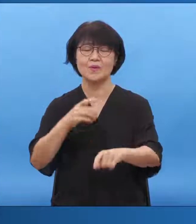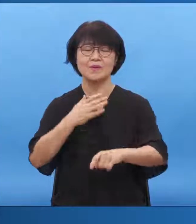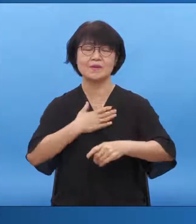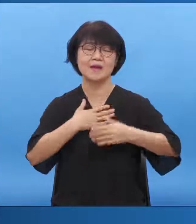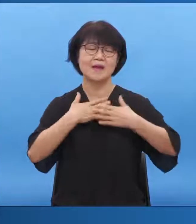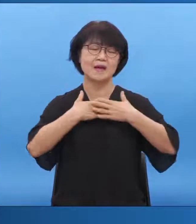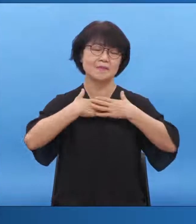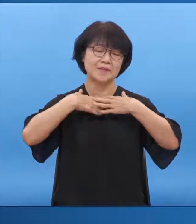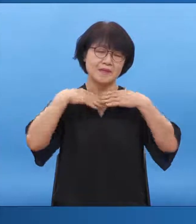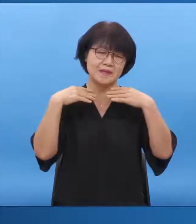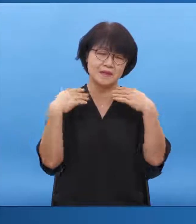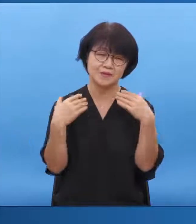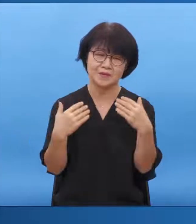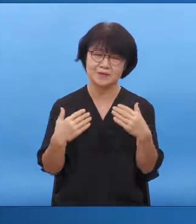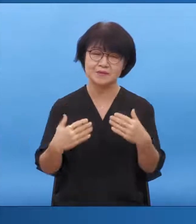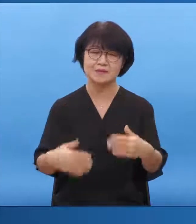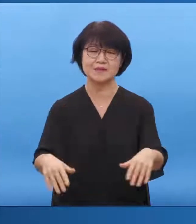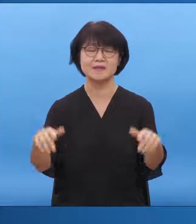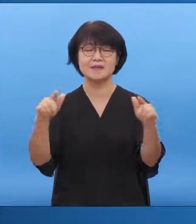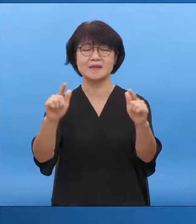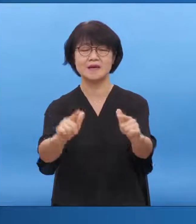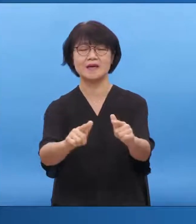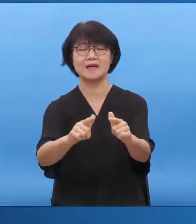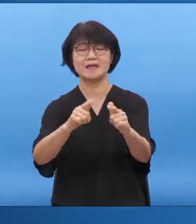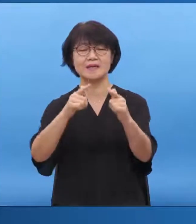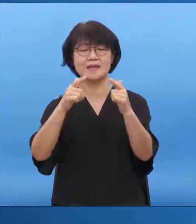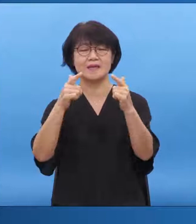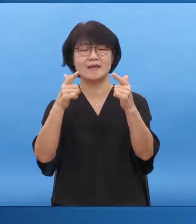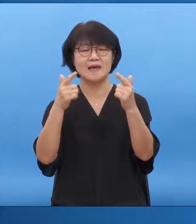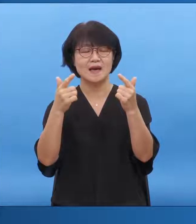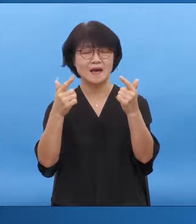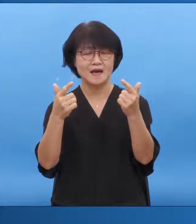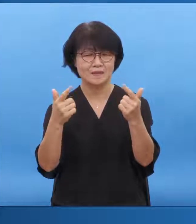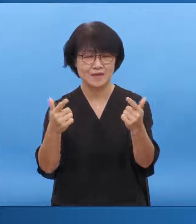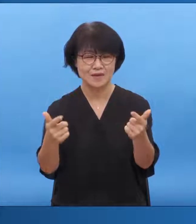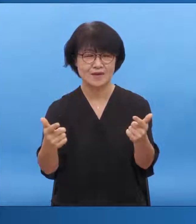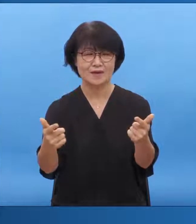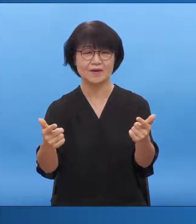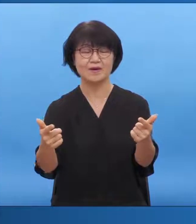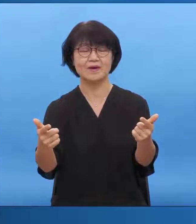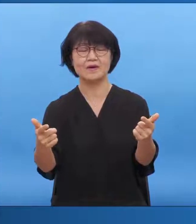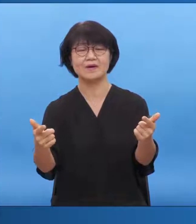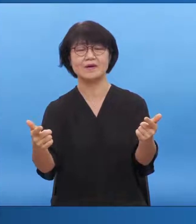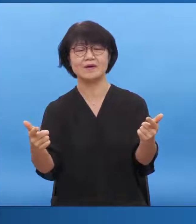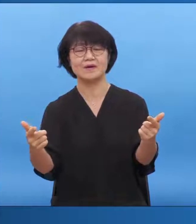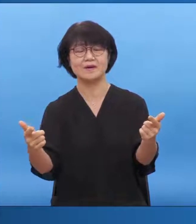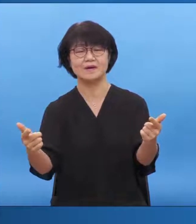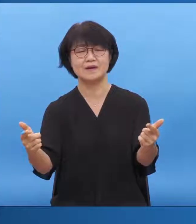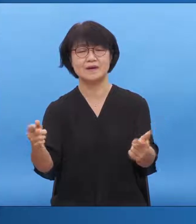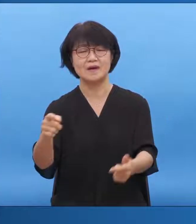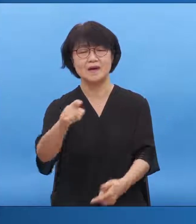걸어가도 나 피곤치 아니하며